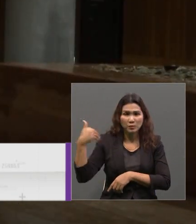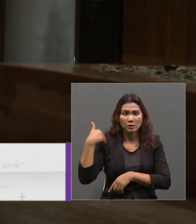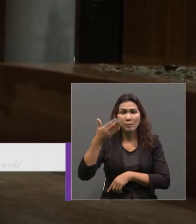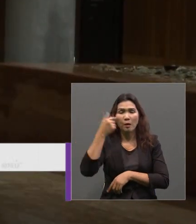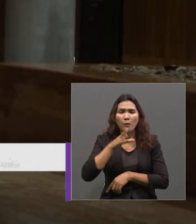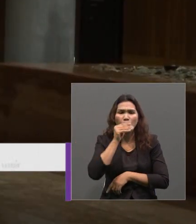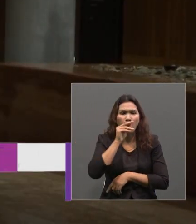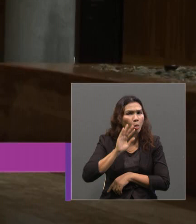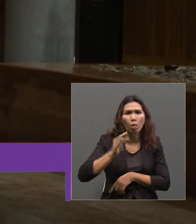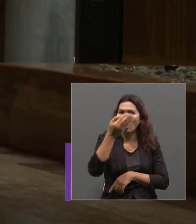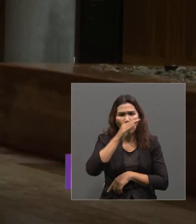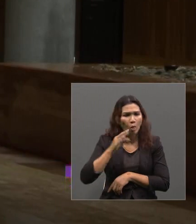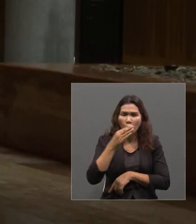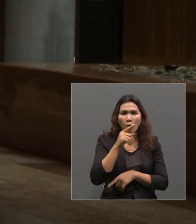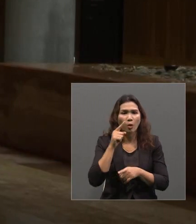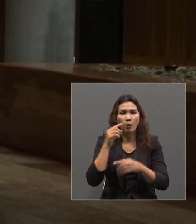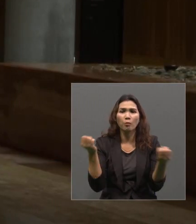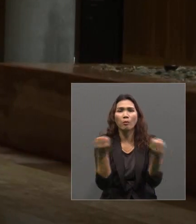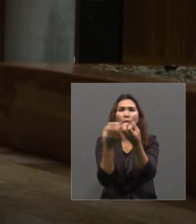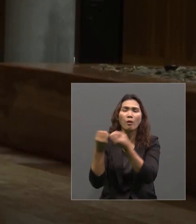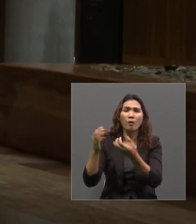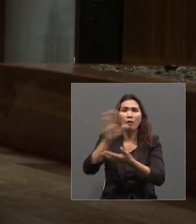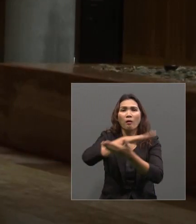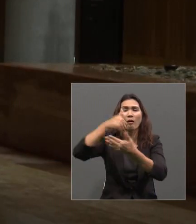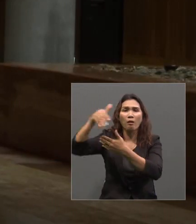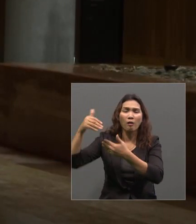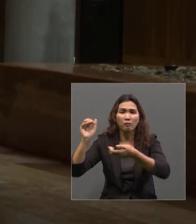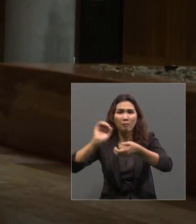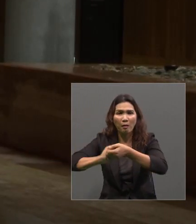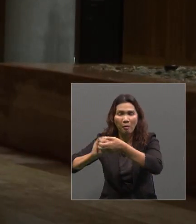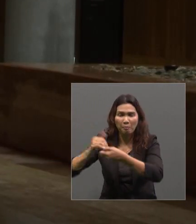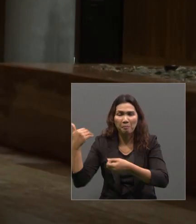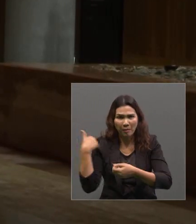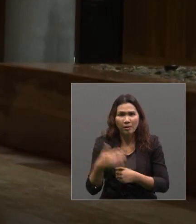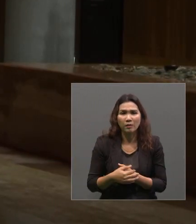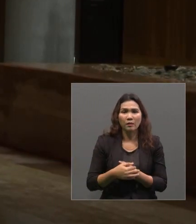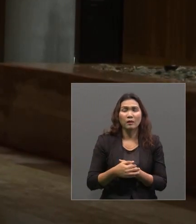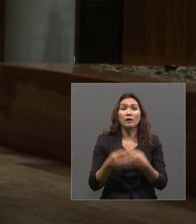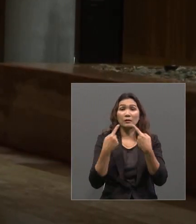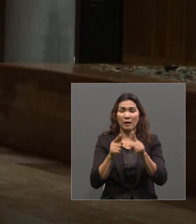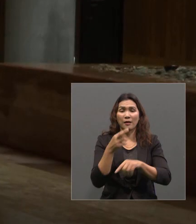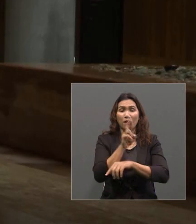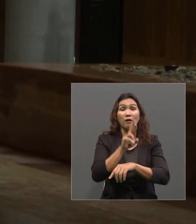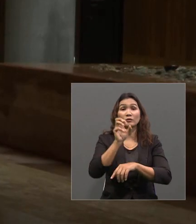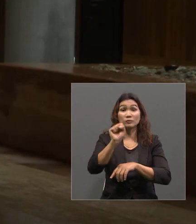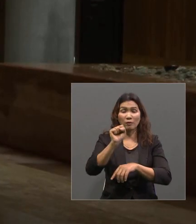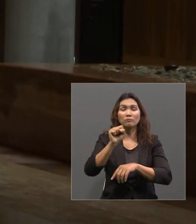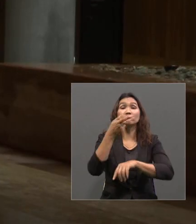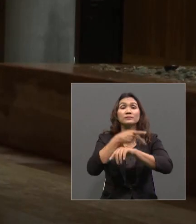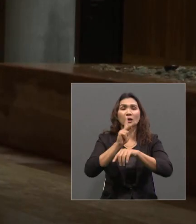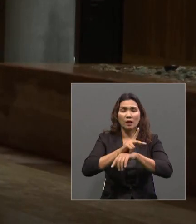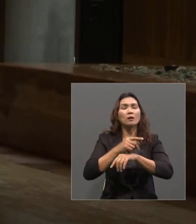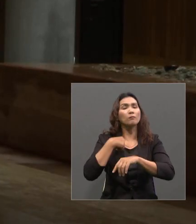พูดวกวนและกระทบต่อความสัมพันธ์ระหว่างประเทศแต่ประธานรัฐสภาค่ะก็แต่ประธานสภานะคะก็ได้วินิจฉัยแล้วค่ะว่